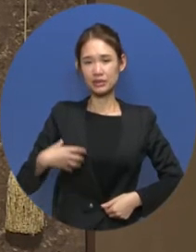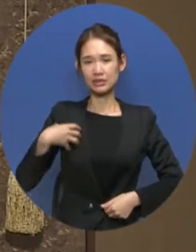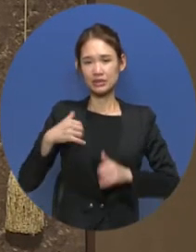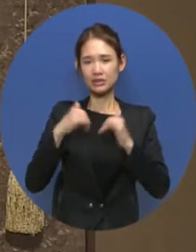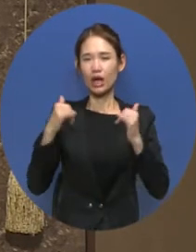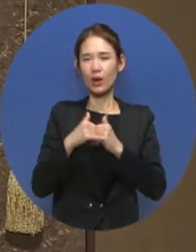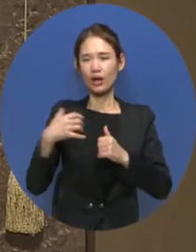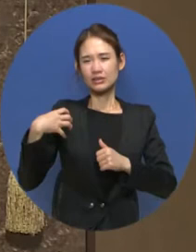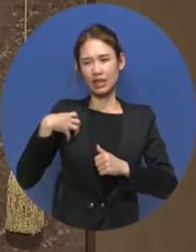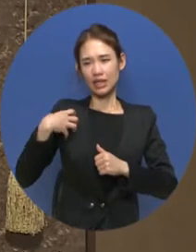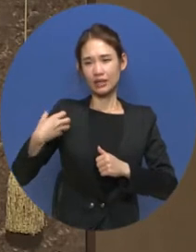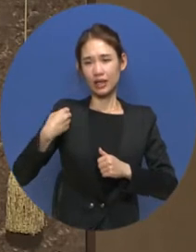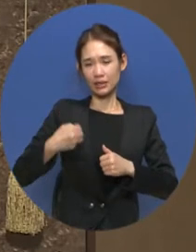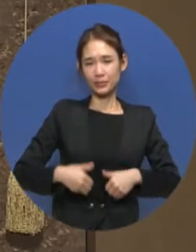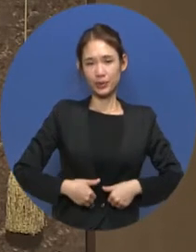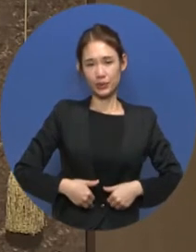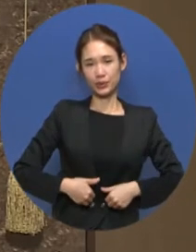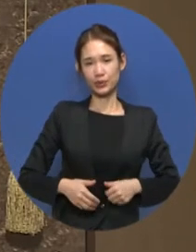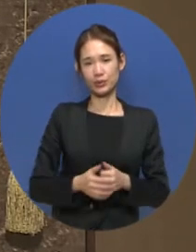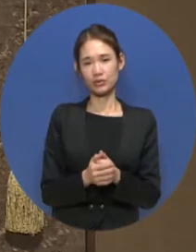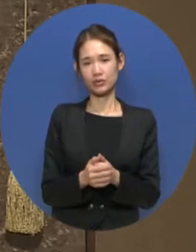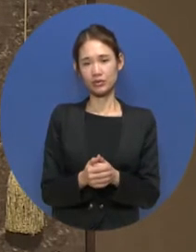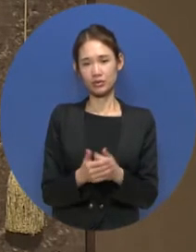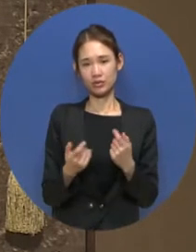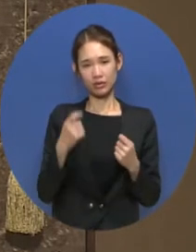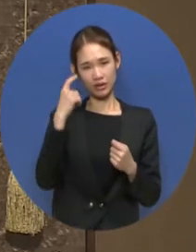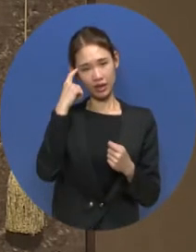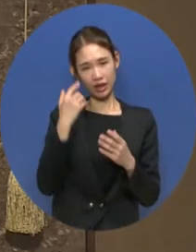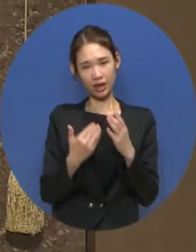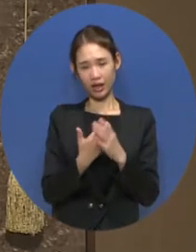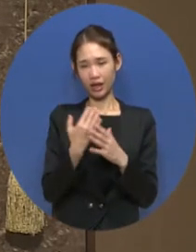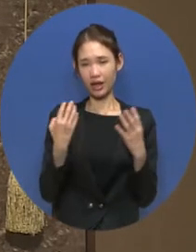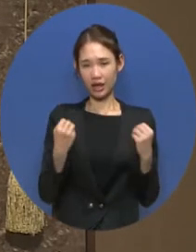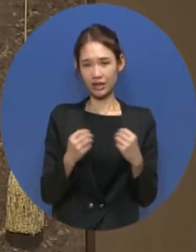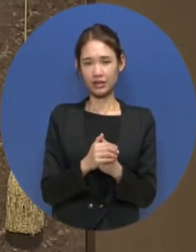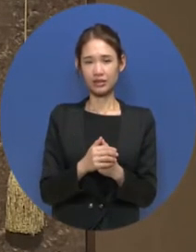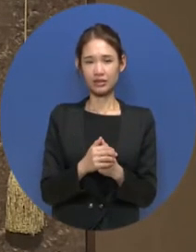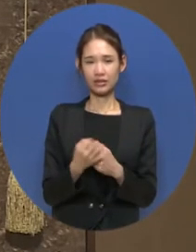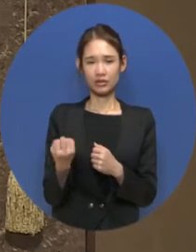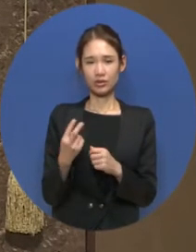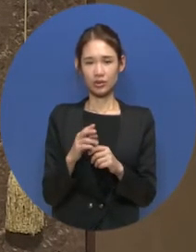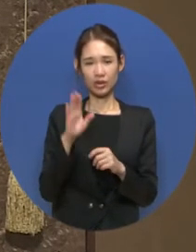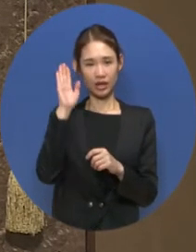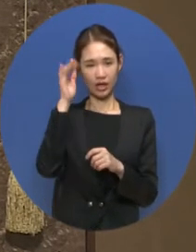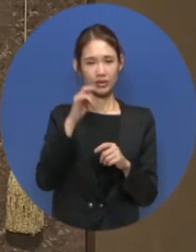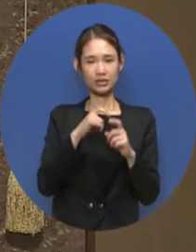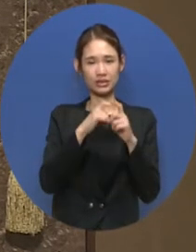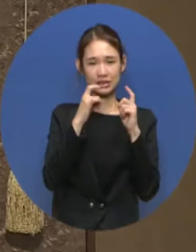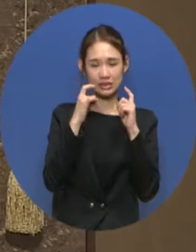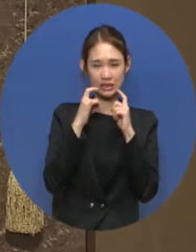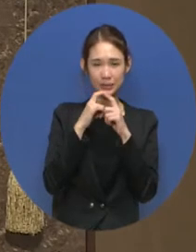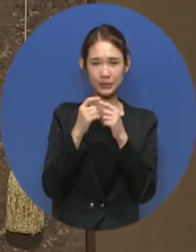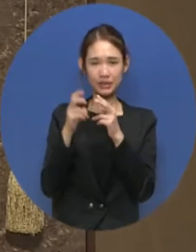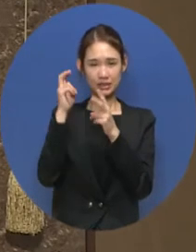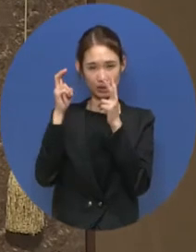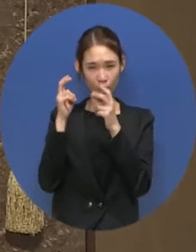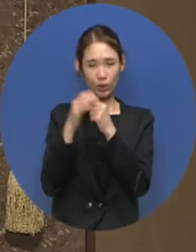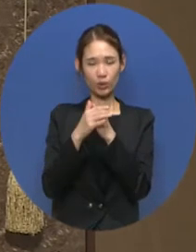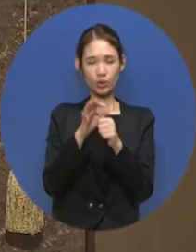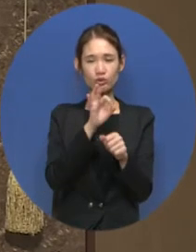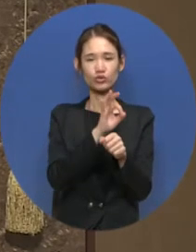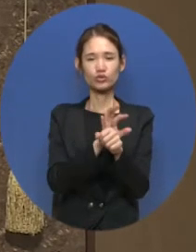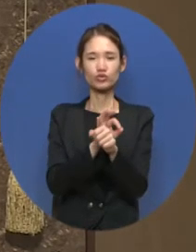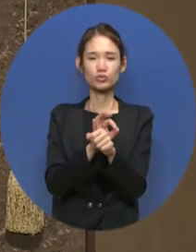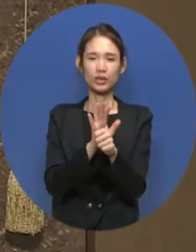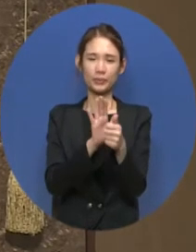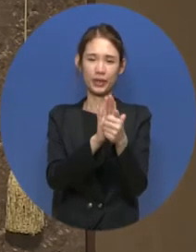책임을 가지고 구매를 해야 된다라는 이제 이런 생각을 갖고 있고, 또이 부분이 또 이제 기업 민간 네 기업